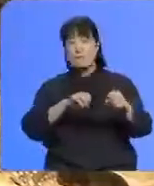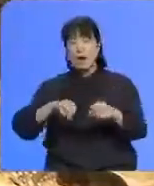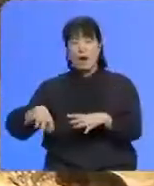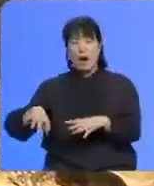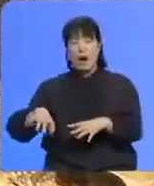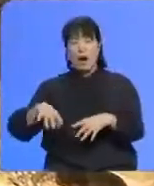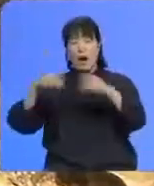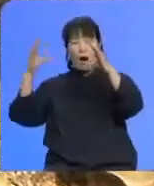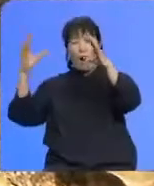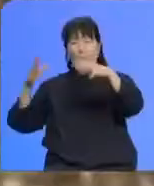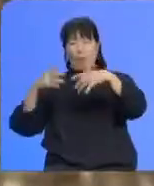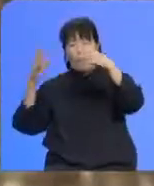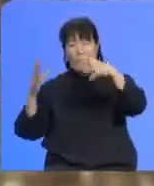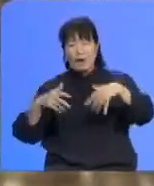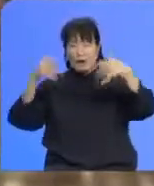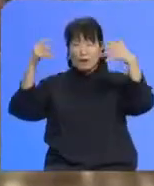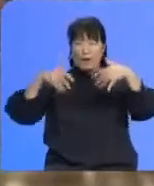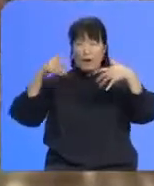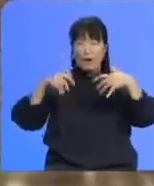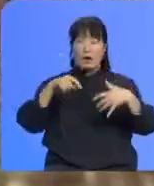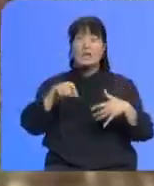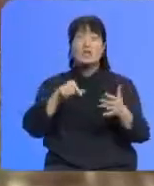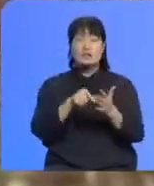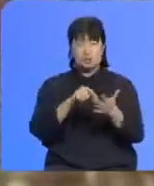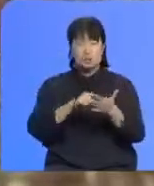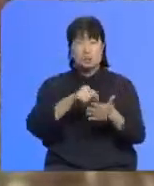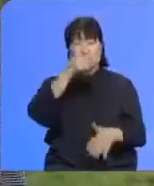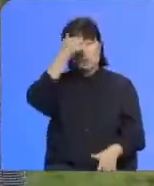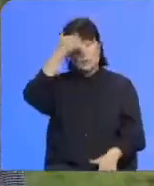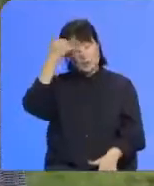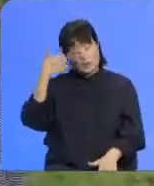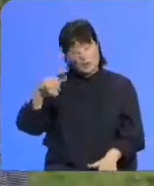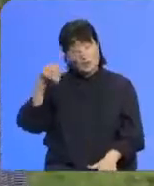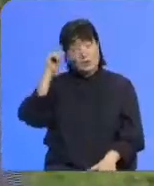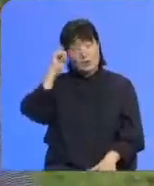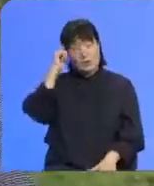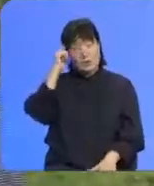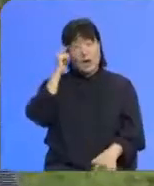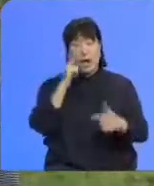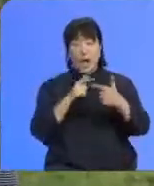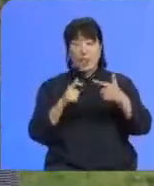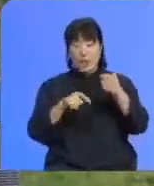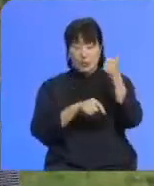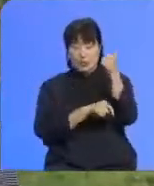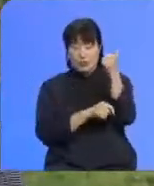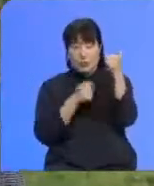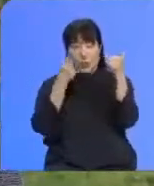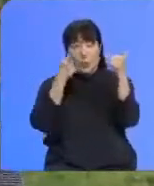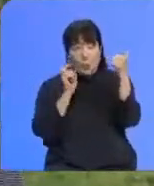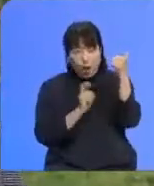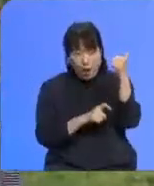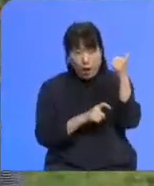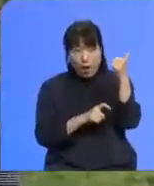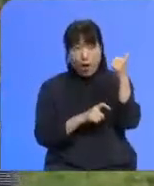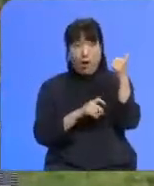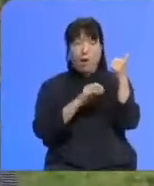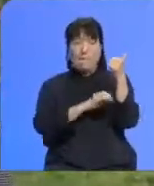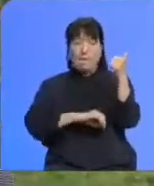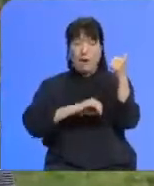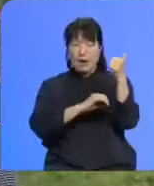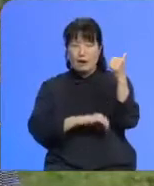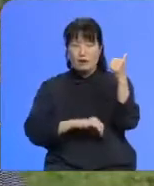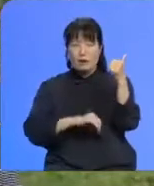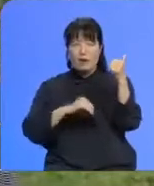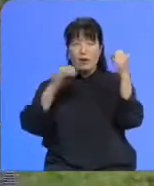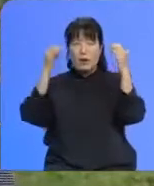비바람을 생각하면 이만한 것도 다행이다 싶습니다. 나무가 뿌리가 다 드러날 정도로다가 다 밭이 파여나가가지고